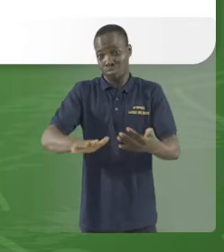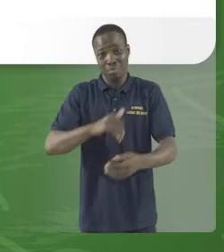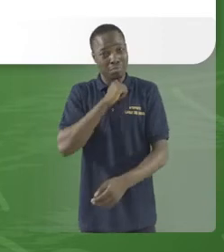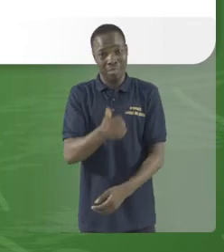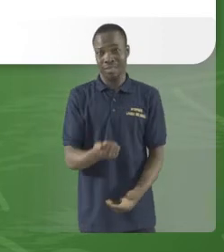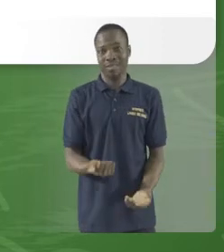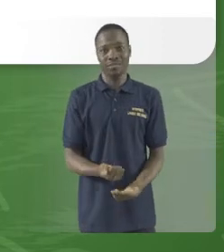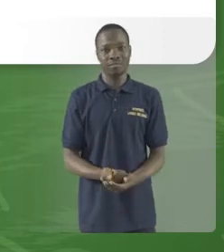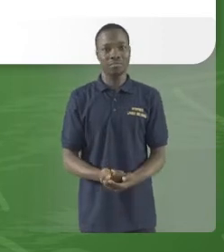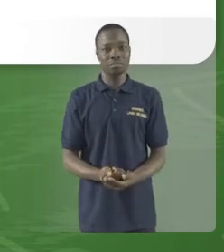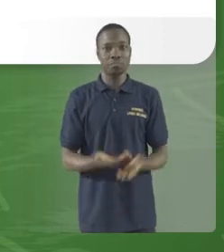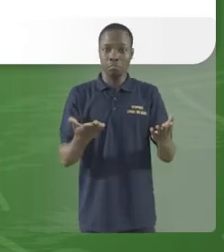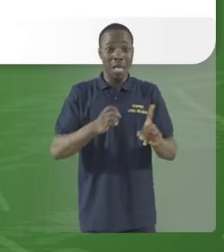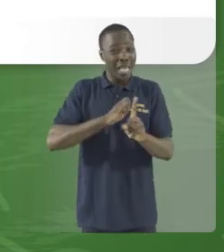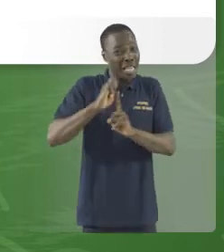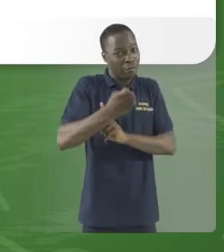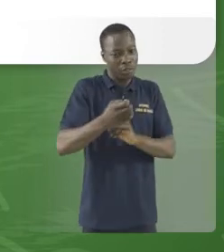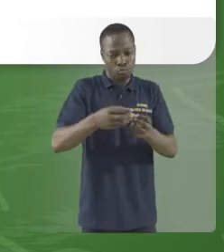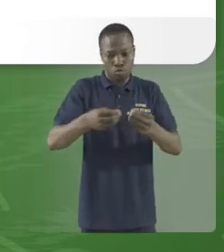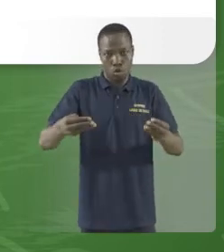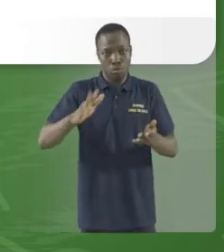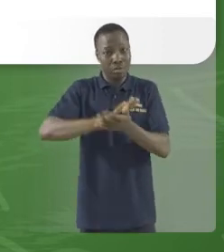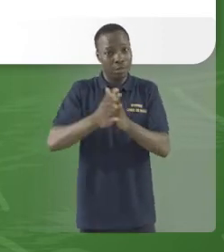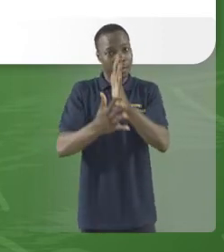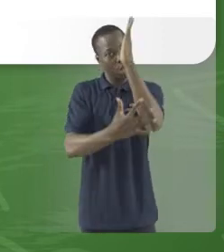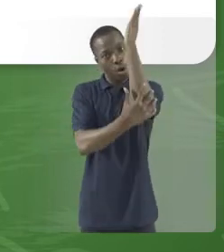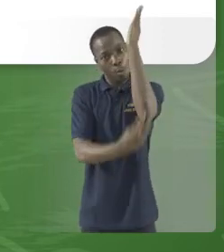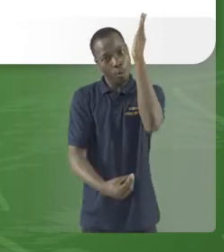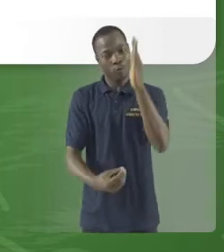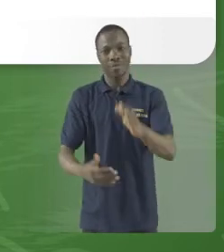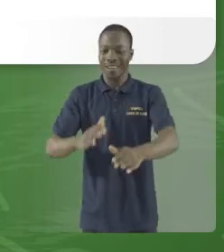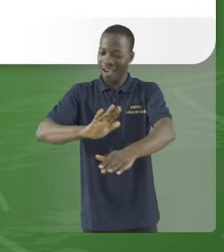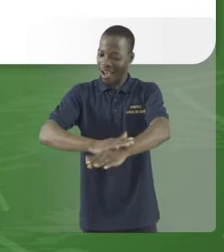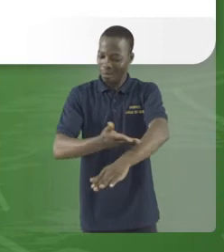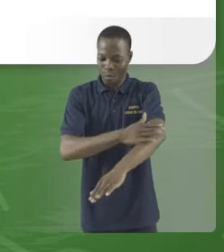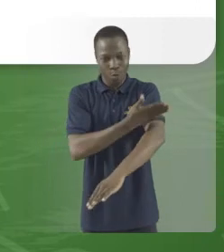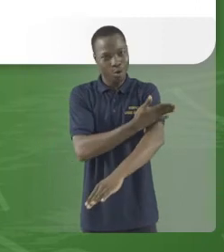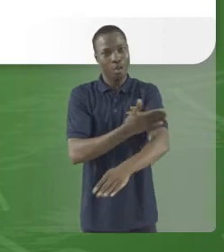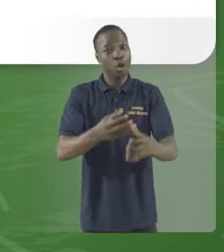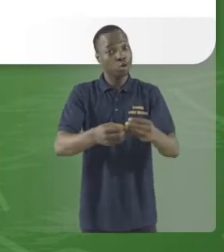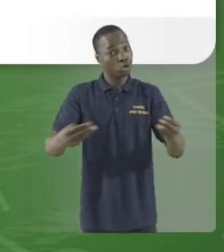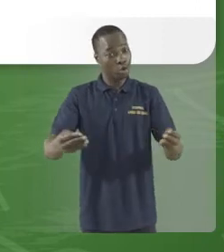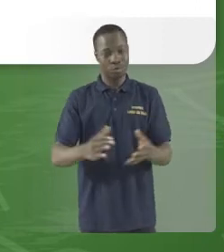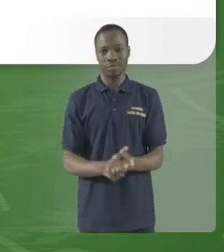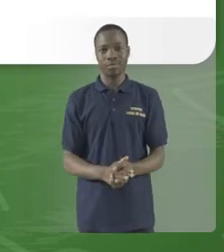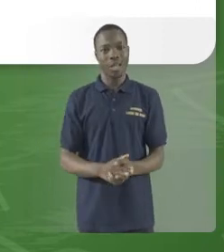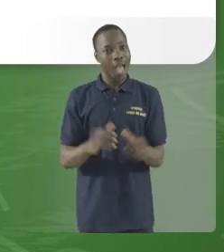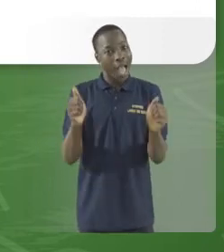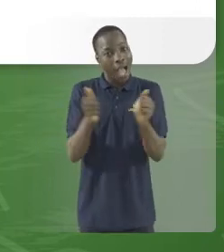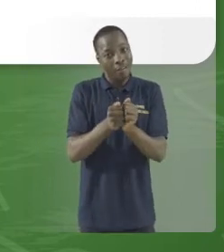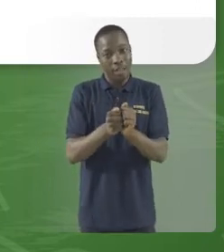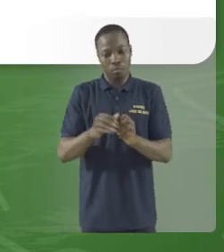ou ralentissent leur appauvrissement. L'amélioration des sols se fait donc par des moyens